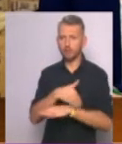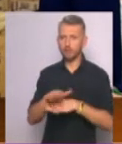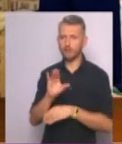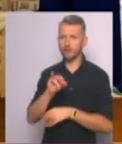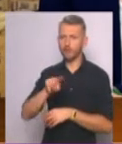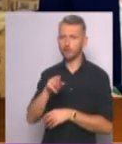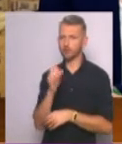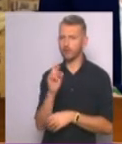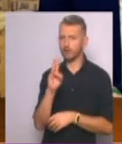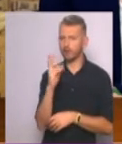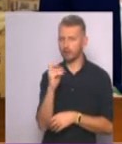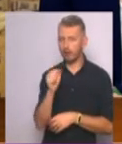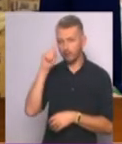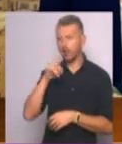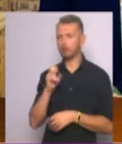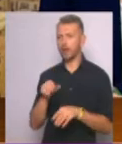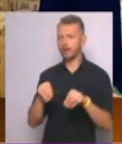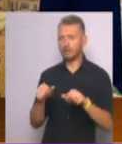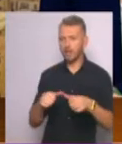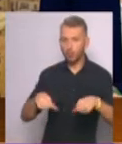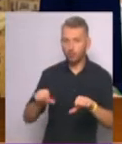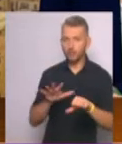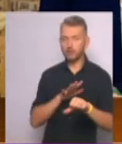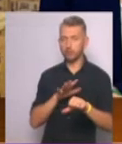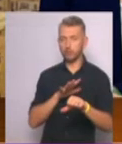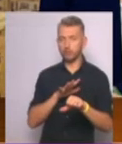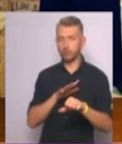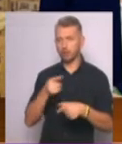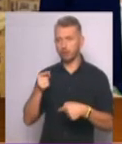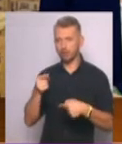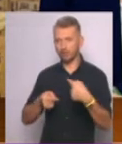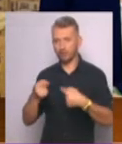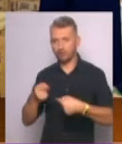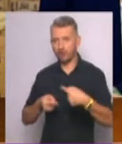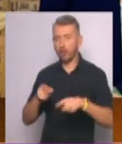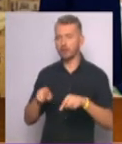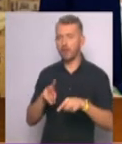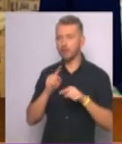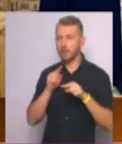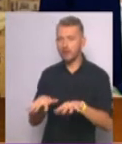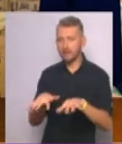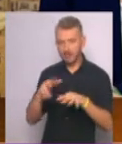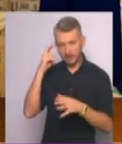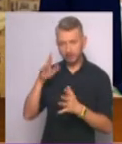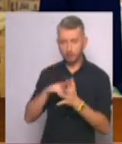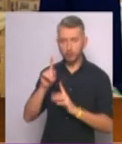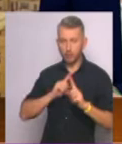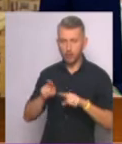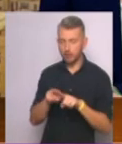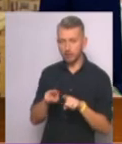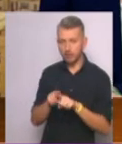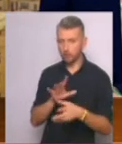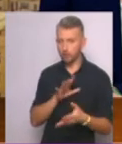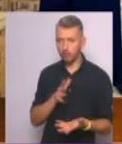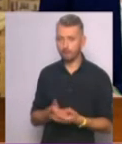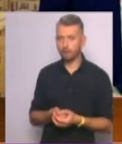що ми знаємо, що і на земельній комісії були певні сутички, і навіть на сесії Київської міської ради так само. І